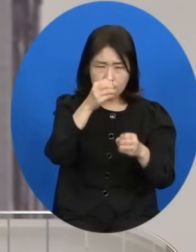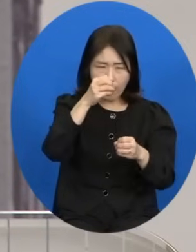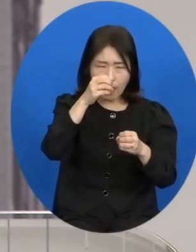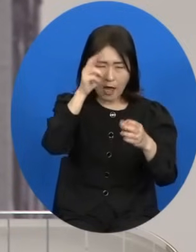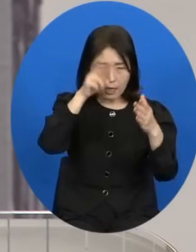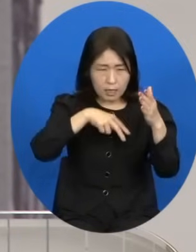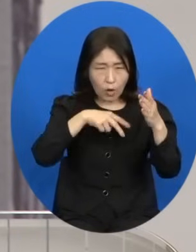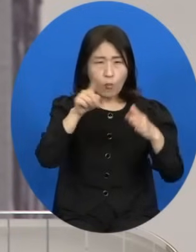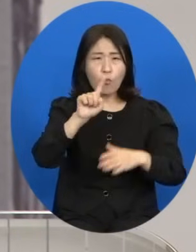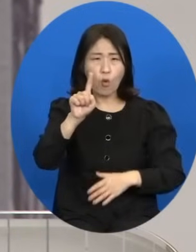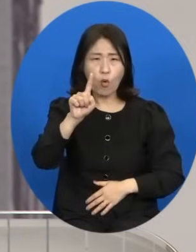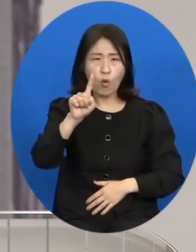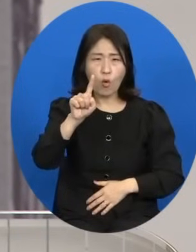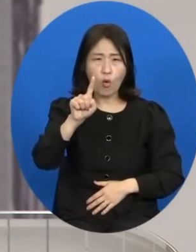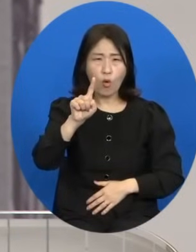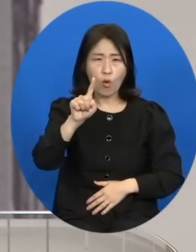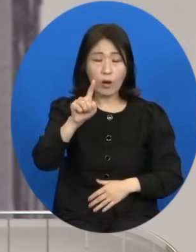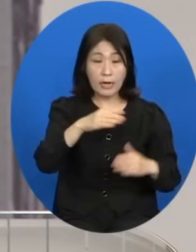강한